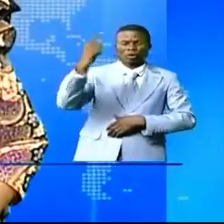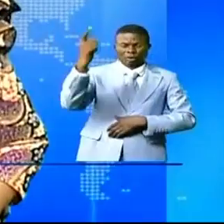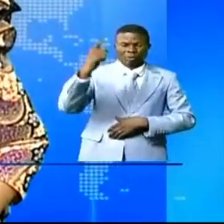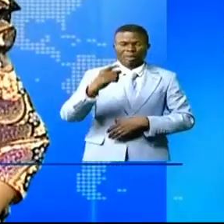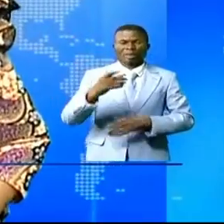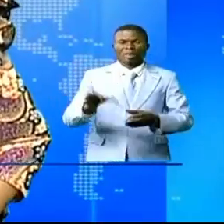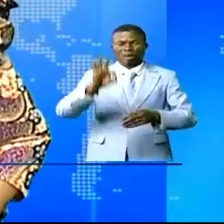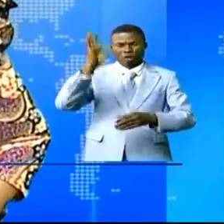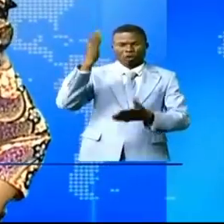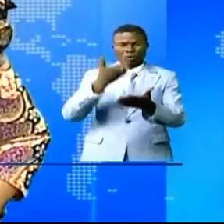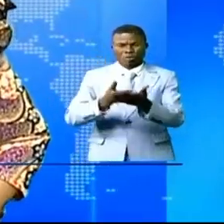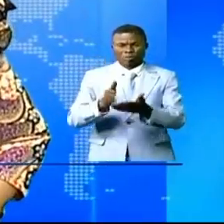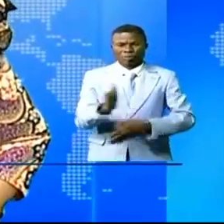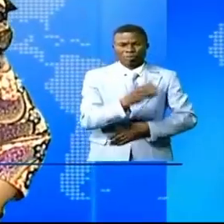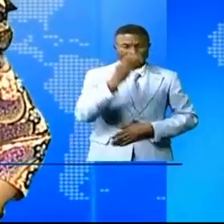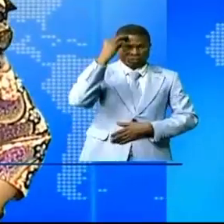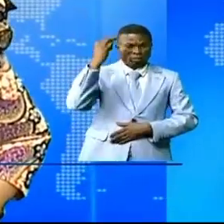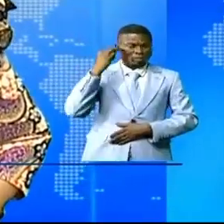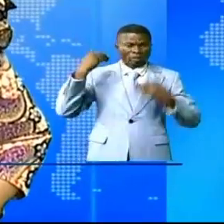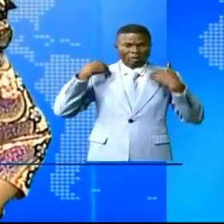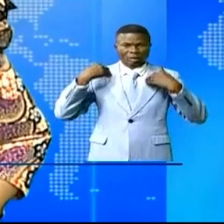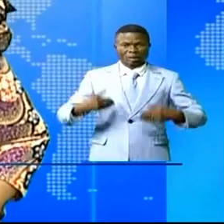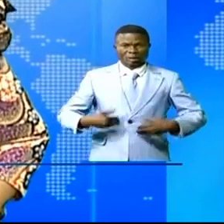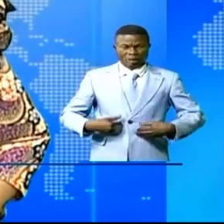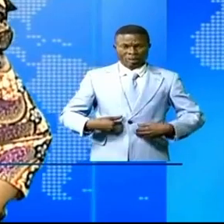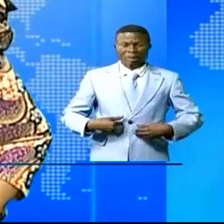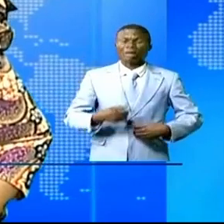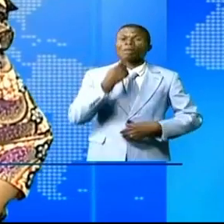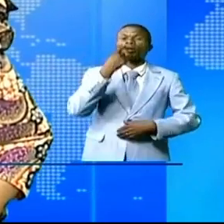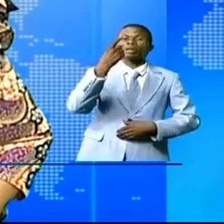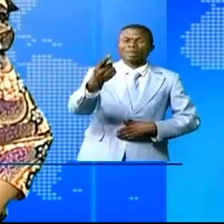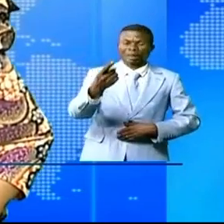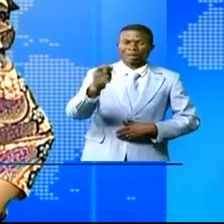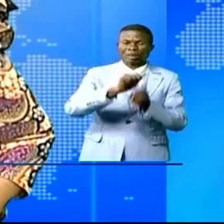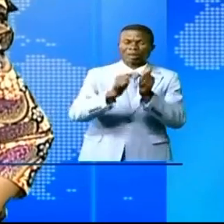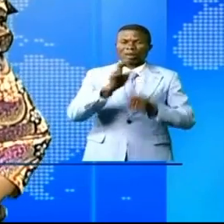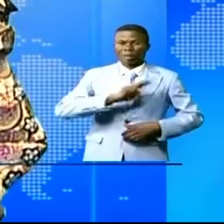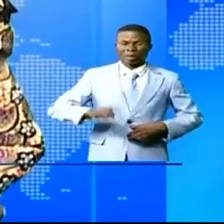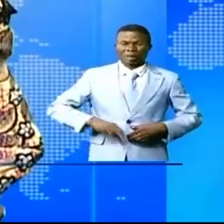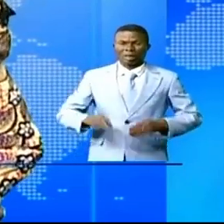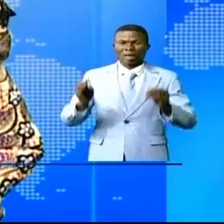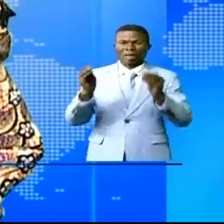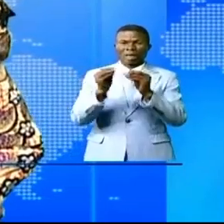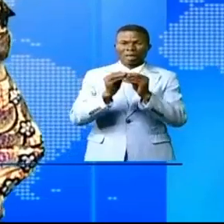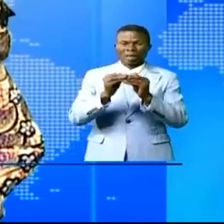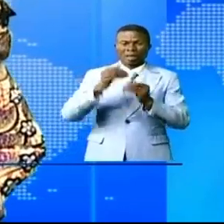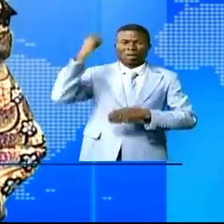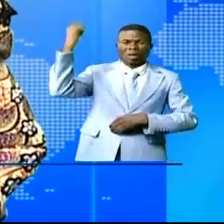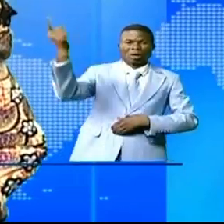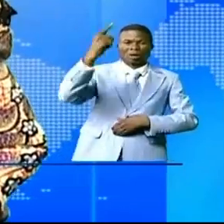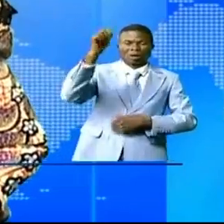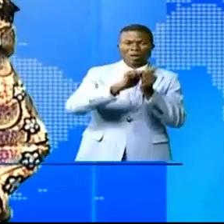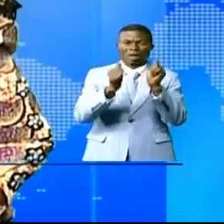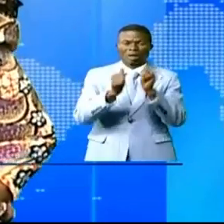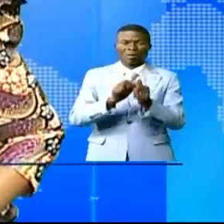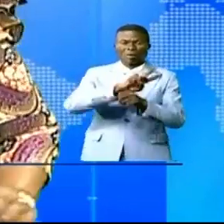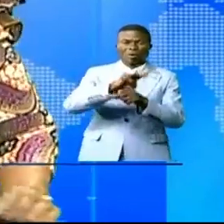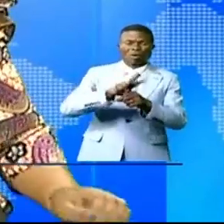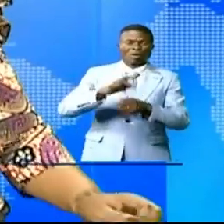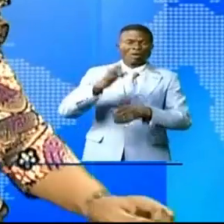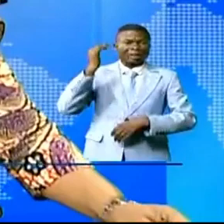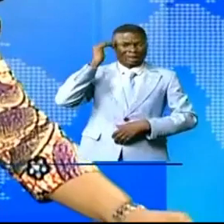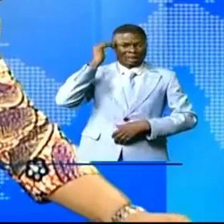le ministre de la santé a porté la voix blair décès à la réunion inter national sur le vih est tenu au